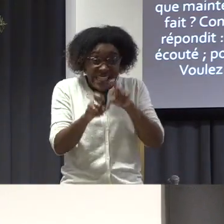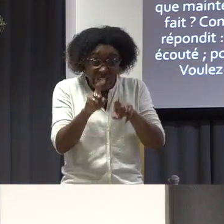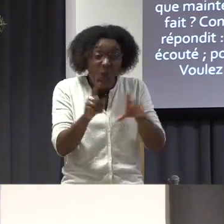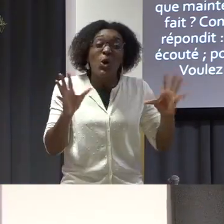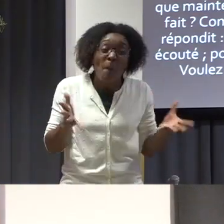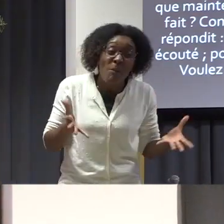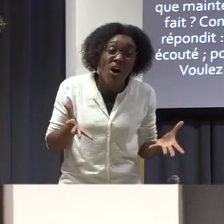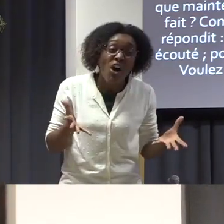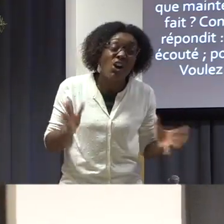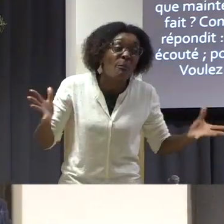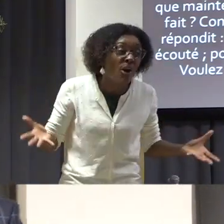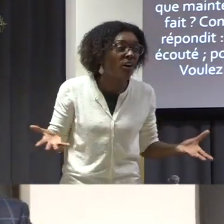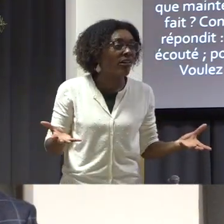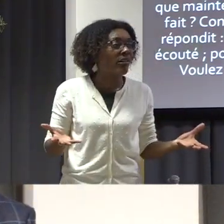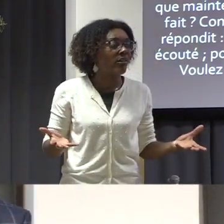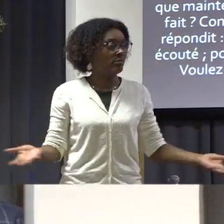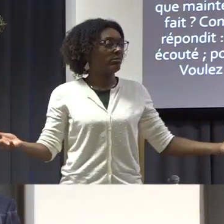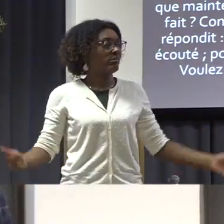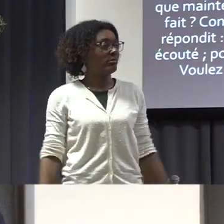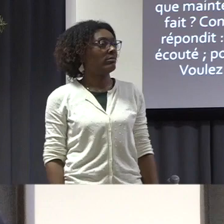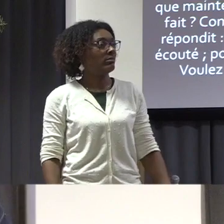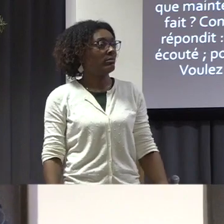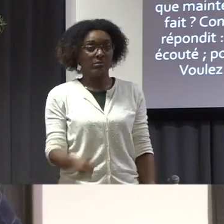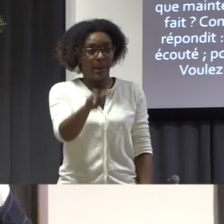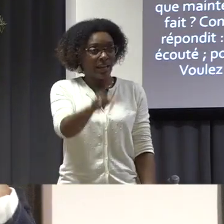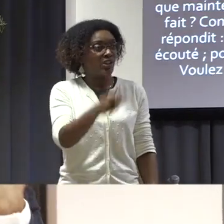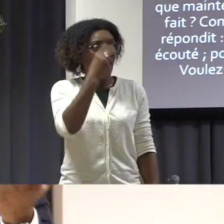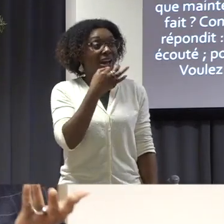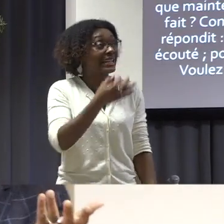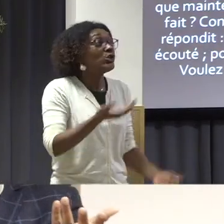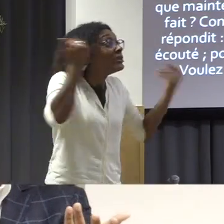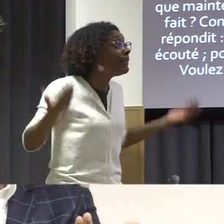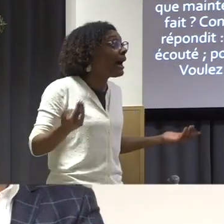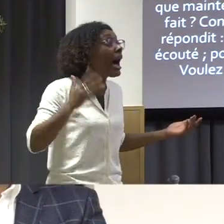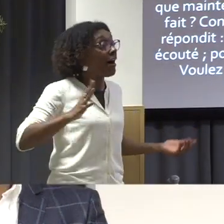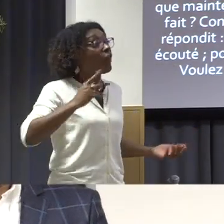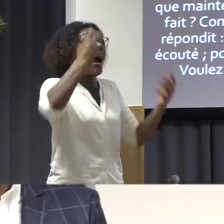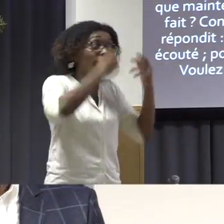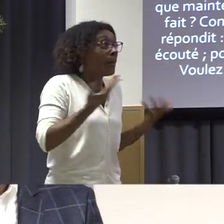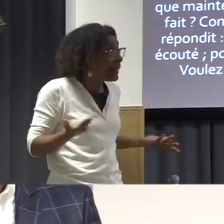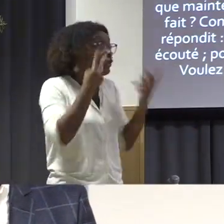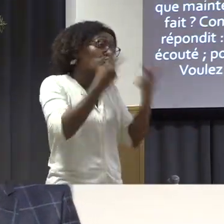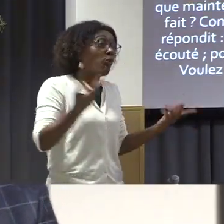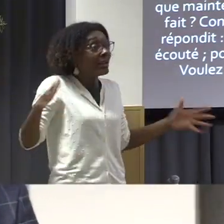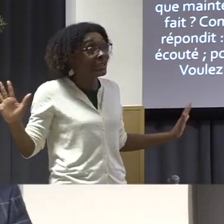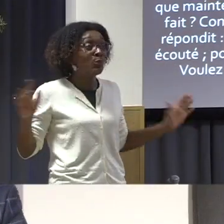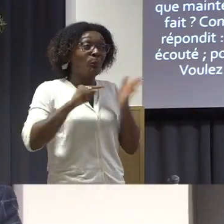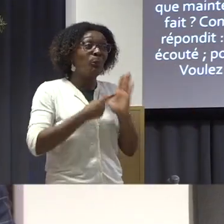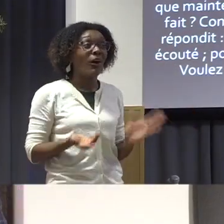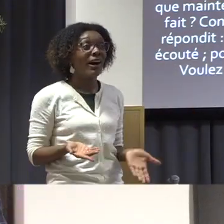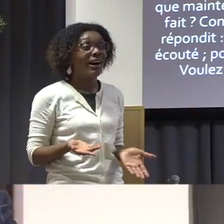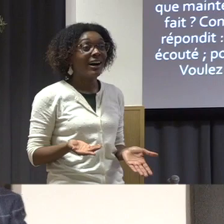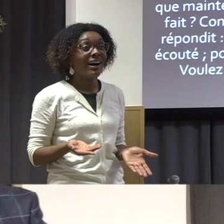tout ce que la personne qui a vécu l'expérience c'est qu'avant je ne voyais pas mais maintenant je vois je lui